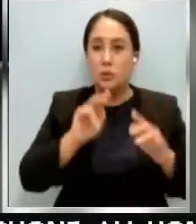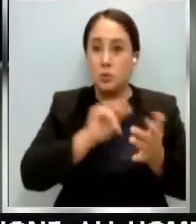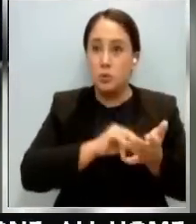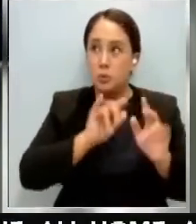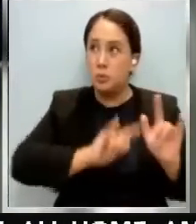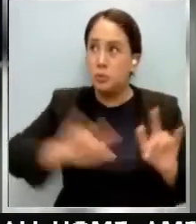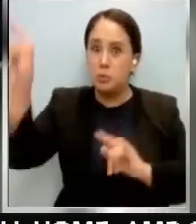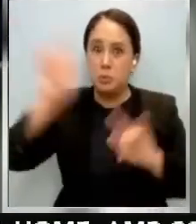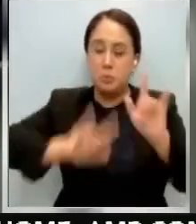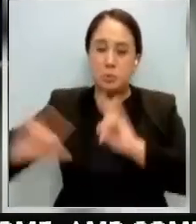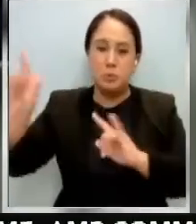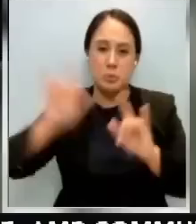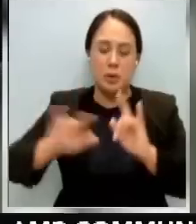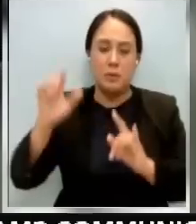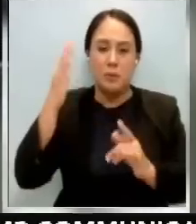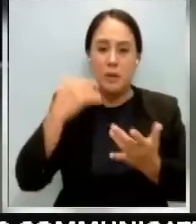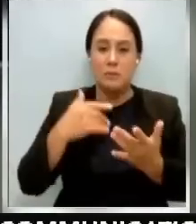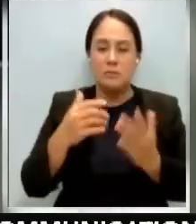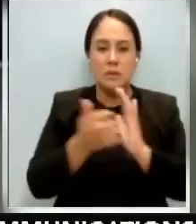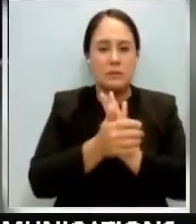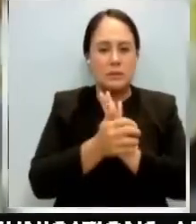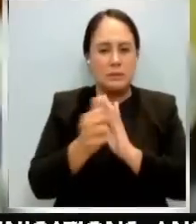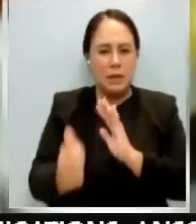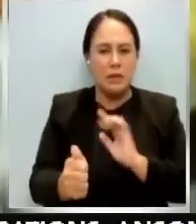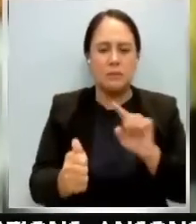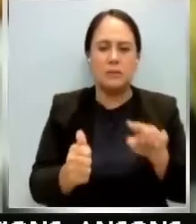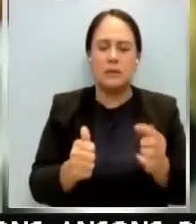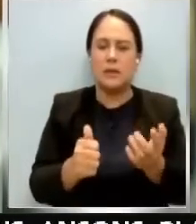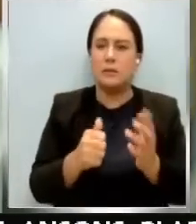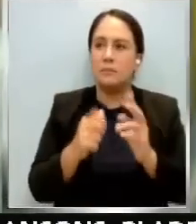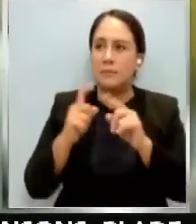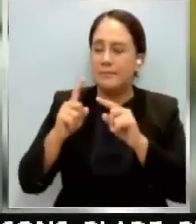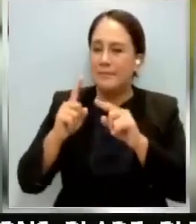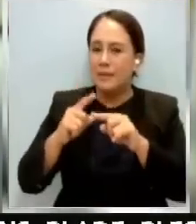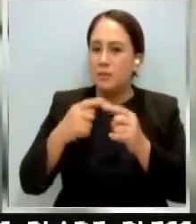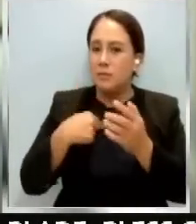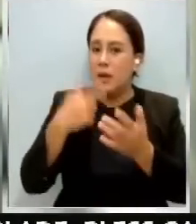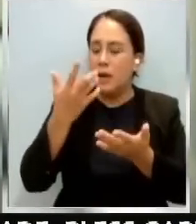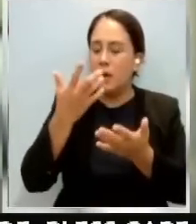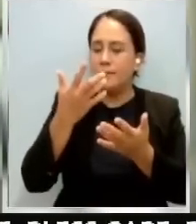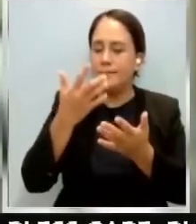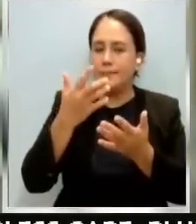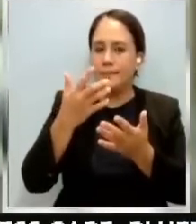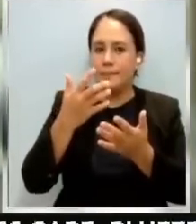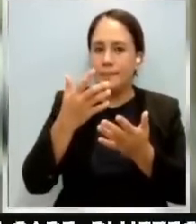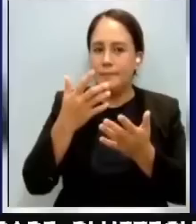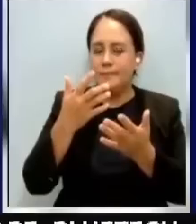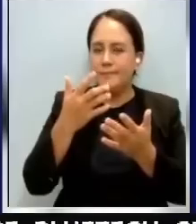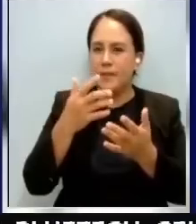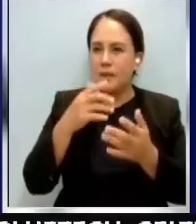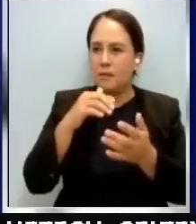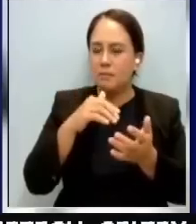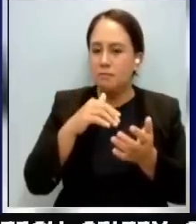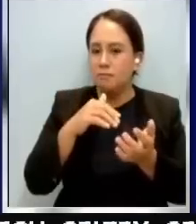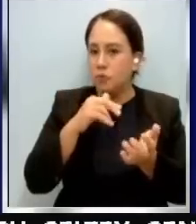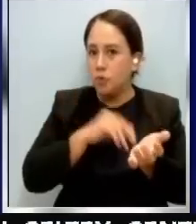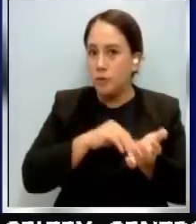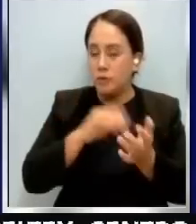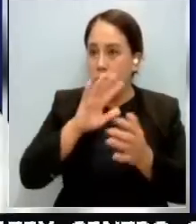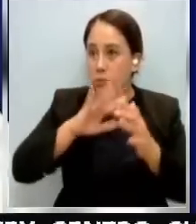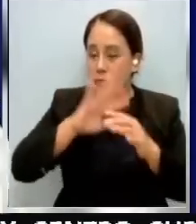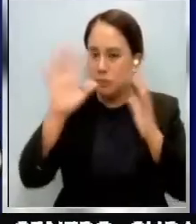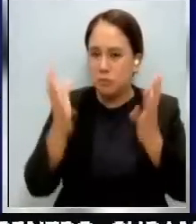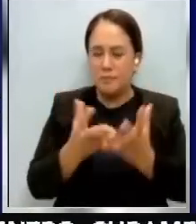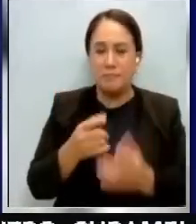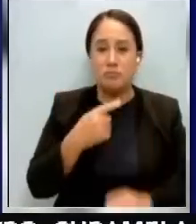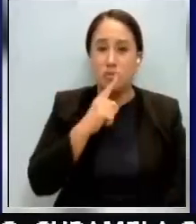sa pinakamagaling at maaasahang nurses sa buong mundo. I don't want them to leave the Philippines because we need them for